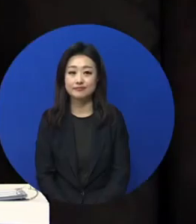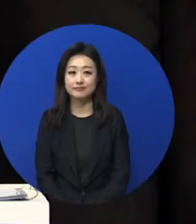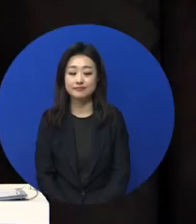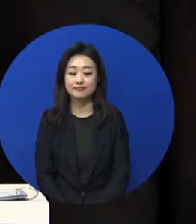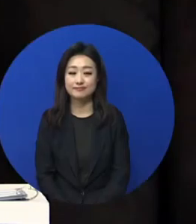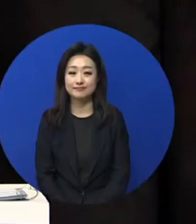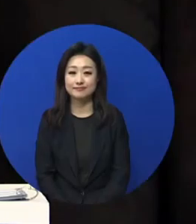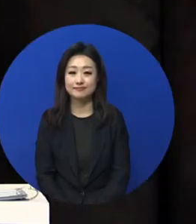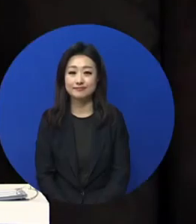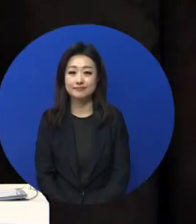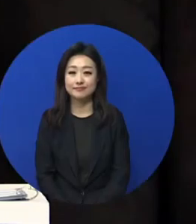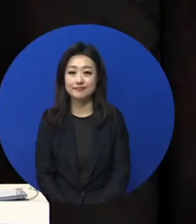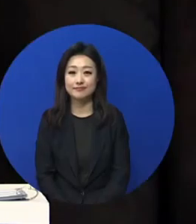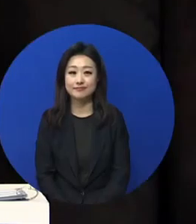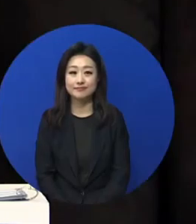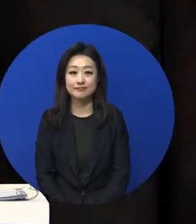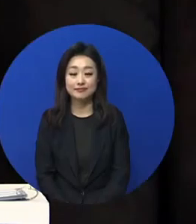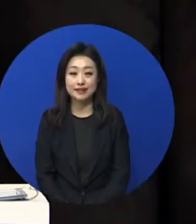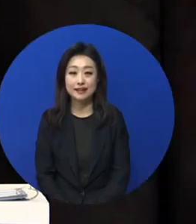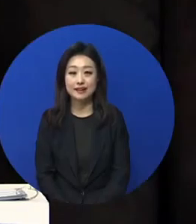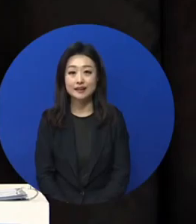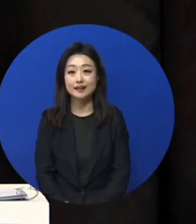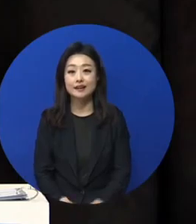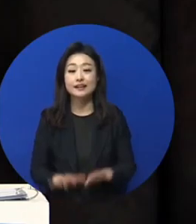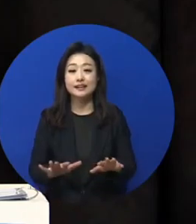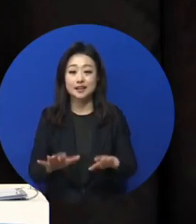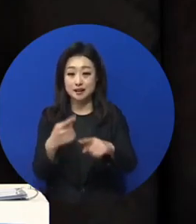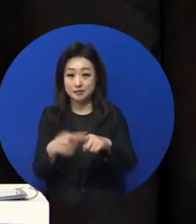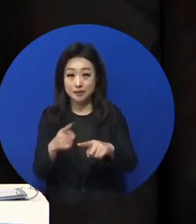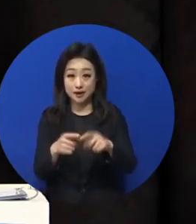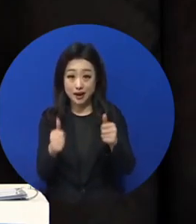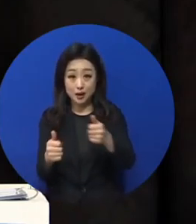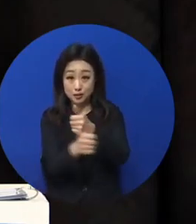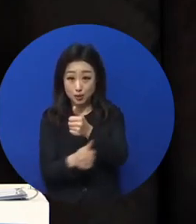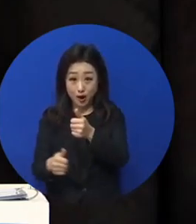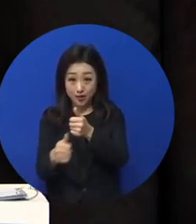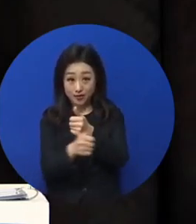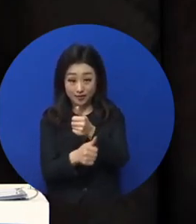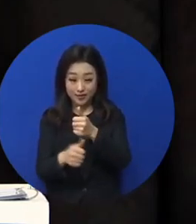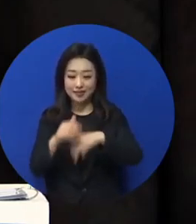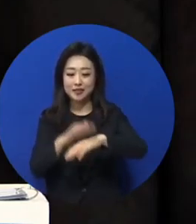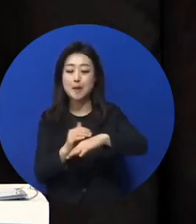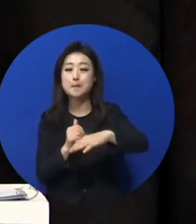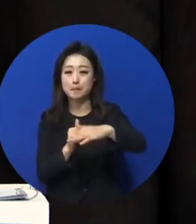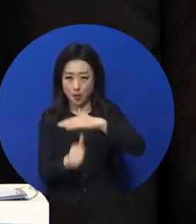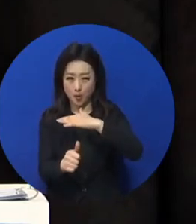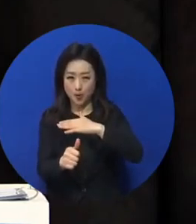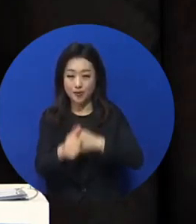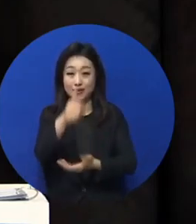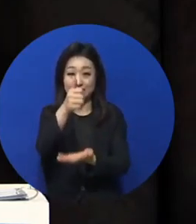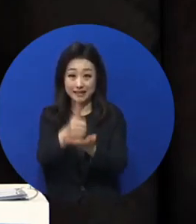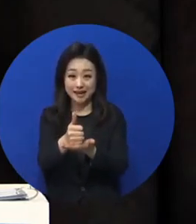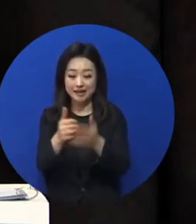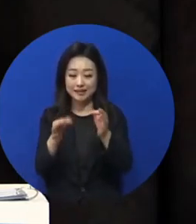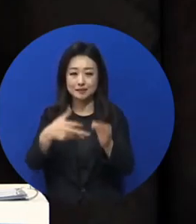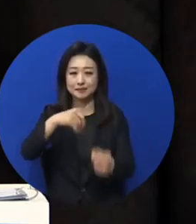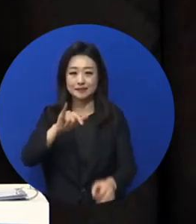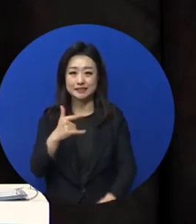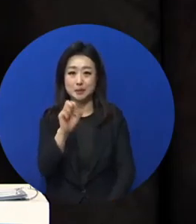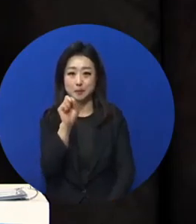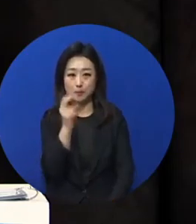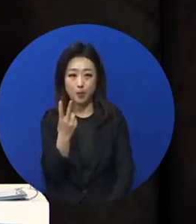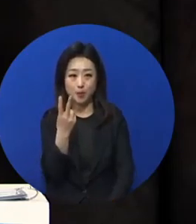네, 지금 다음은 이제 공천관리위원회를 대표를 해서요. 김진표 공천관리위원장님의 인사말을